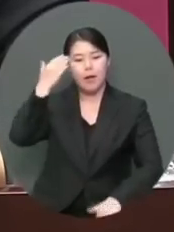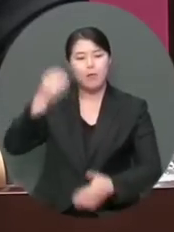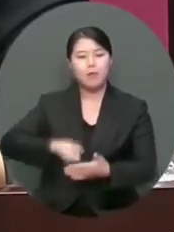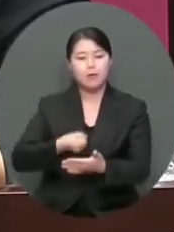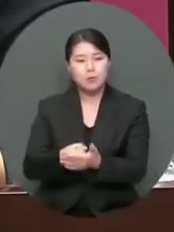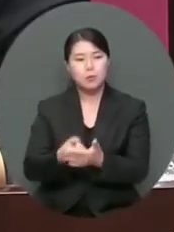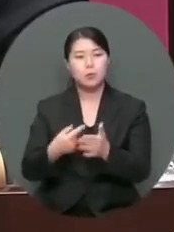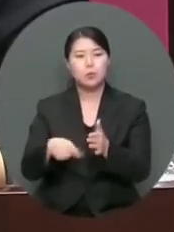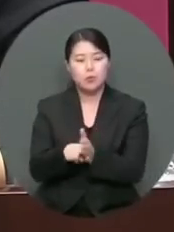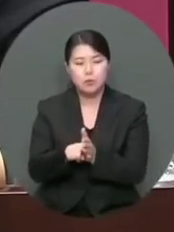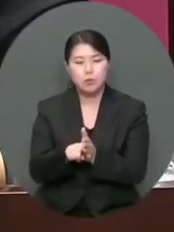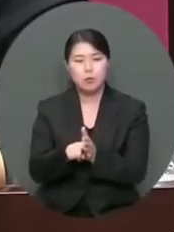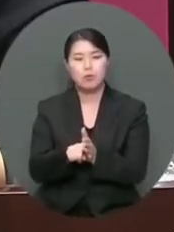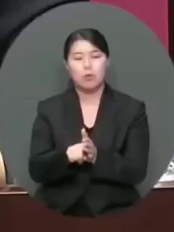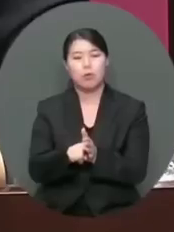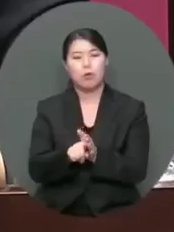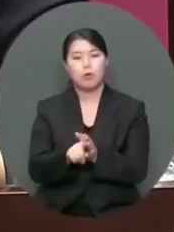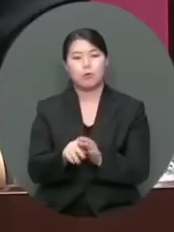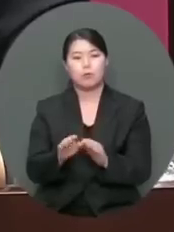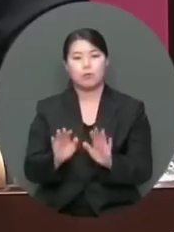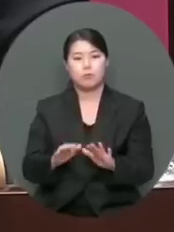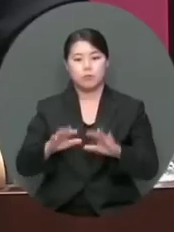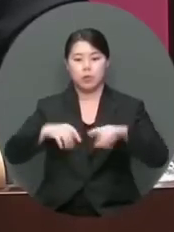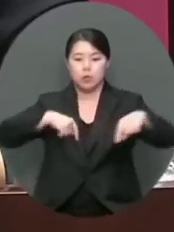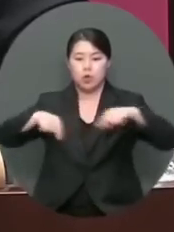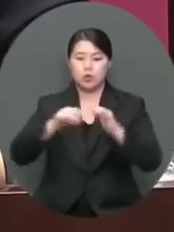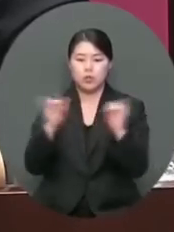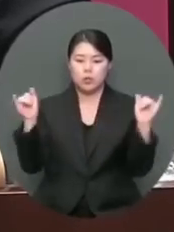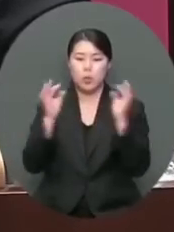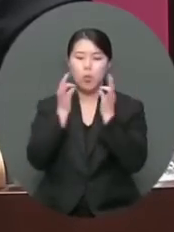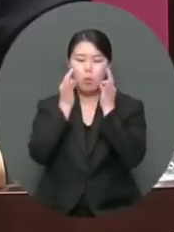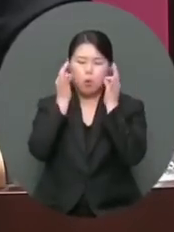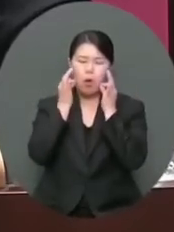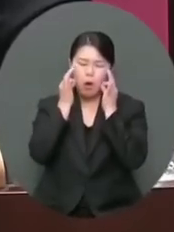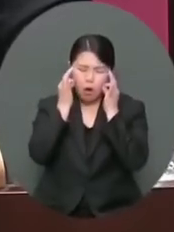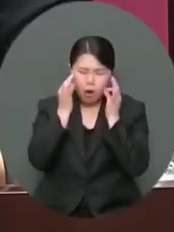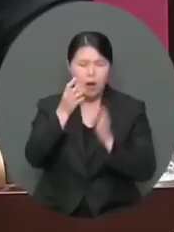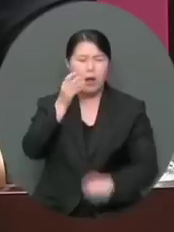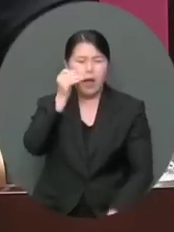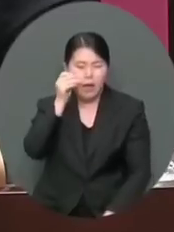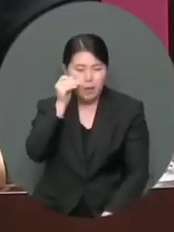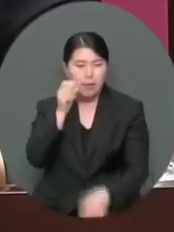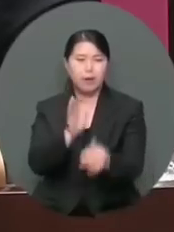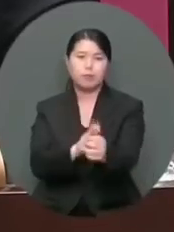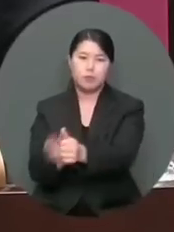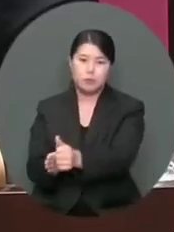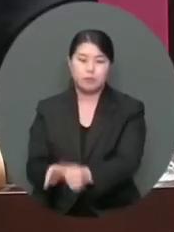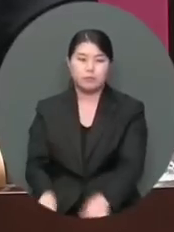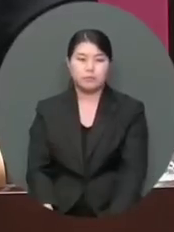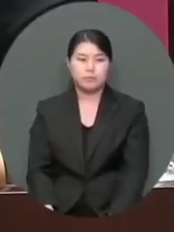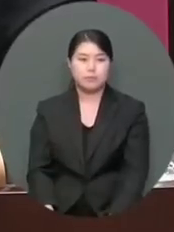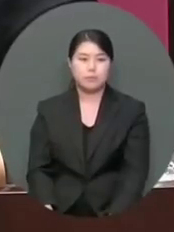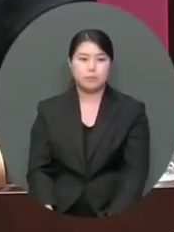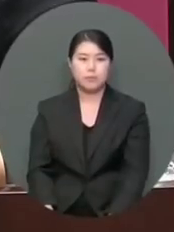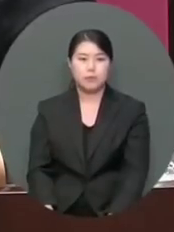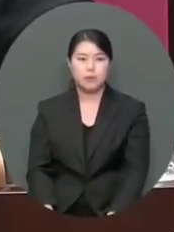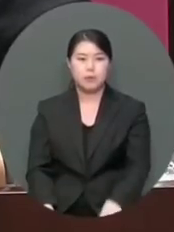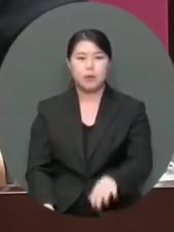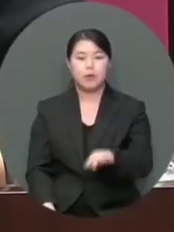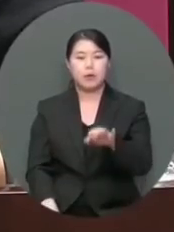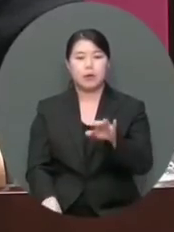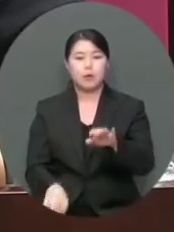하도록 그렇게 저는 우리 정치권이 노력을 해 주시기를 간곡히 부탁드립니다. 그게 100만